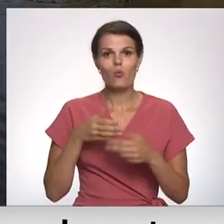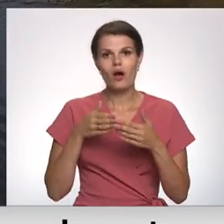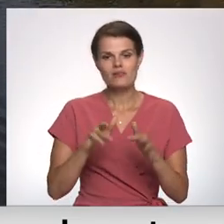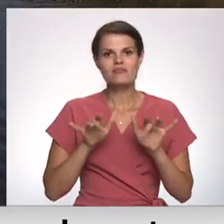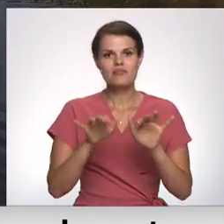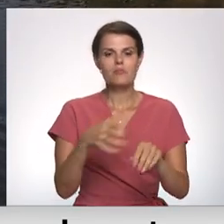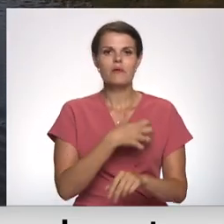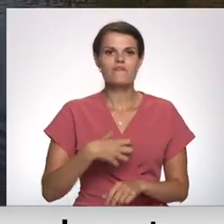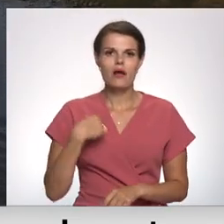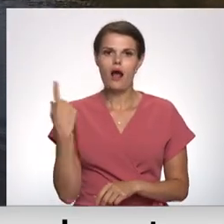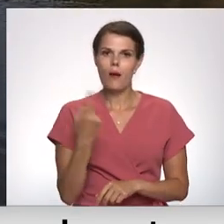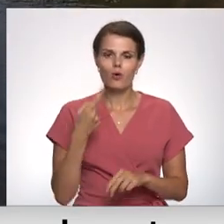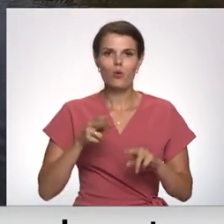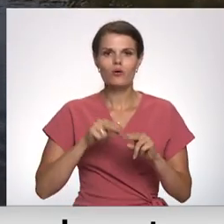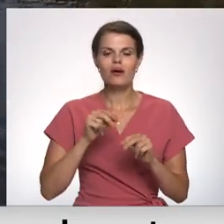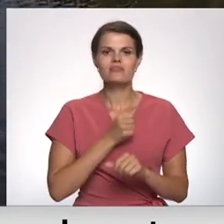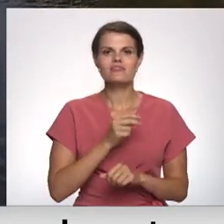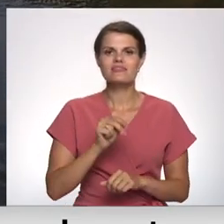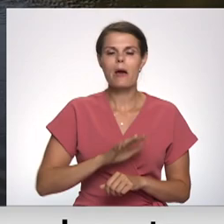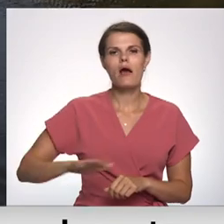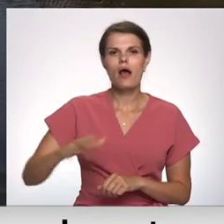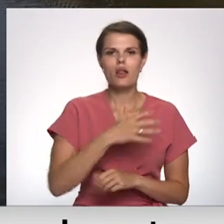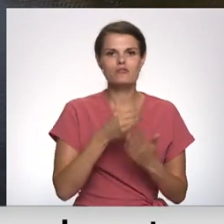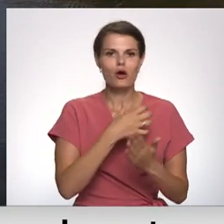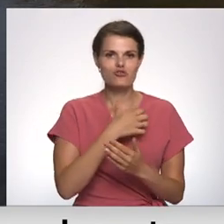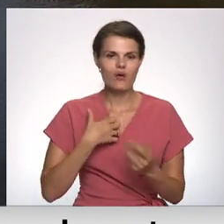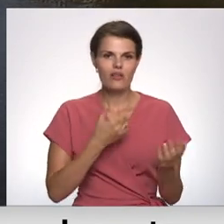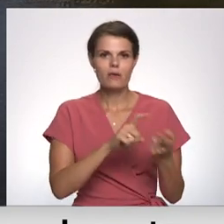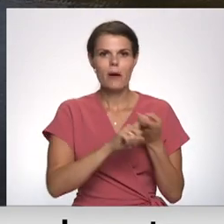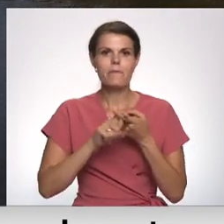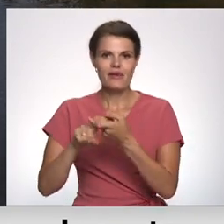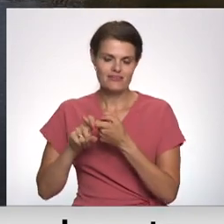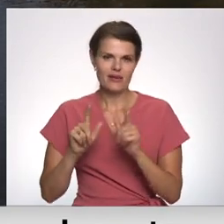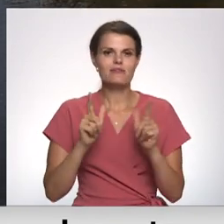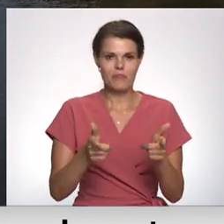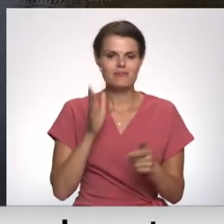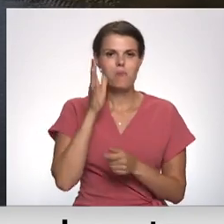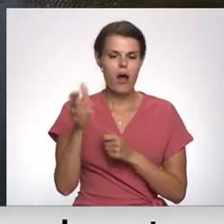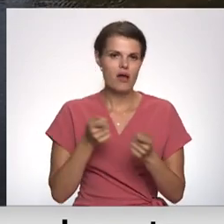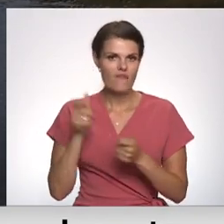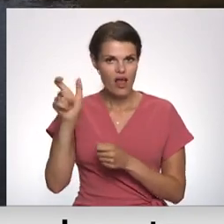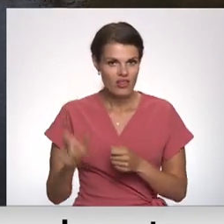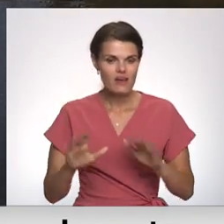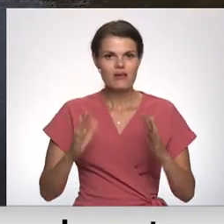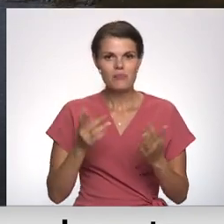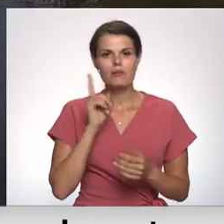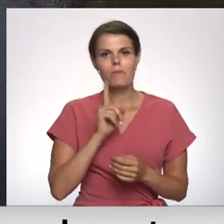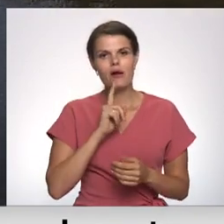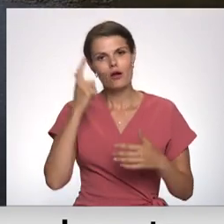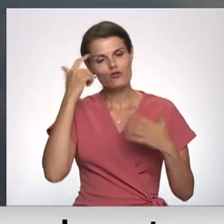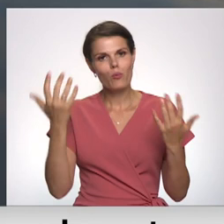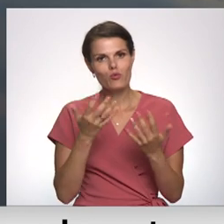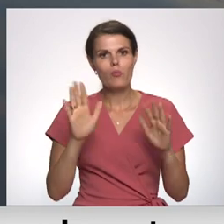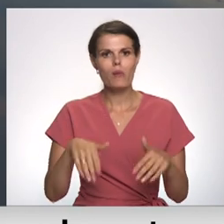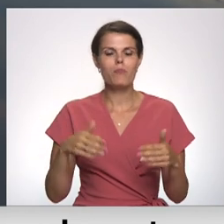arī apkārtējo, tostarp arī Zemgales pašvaldību piesaisti, piekrīt arī ostas pārvaldnieks. Pagaidām gan tiekot domāts tikai par